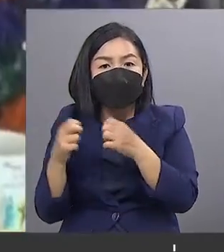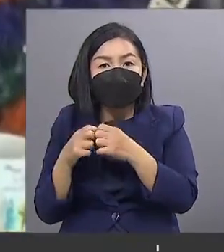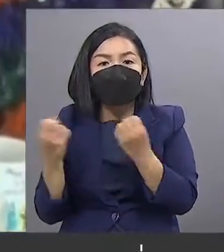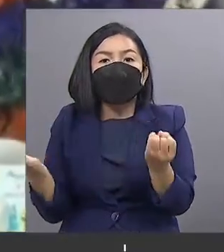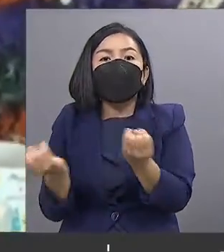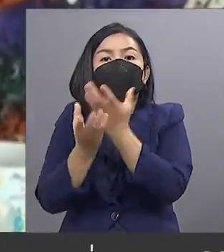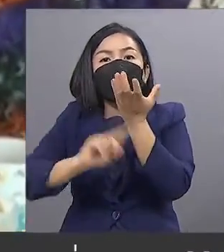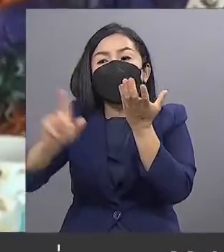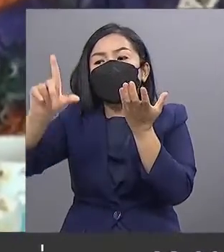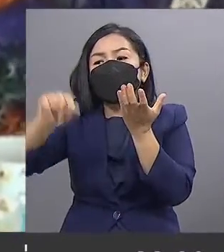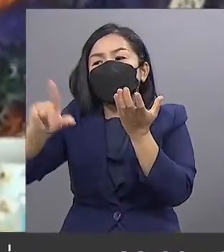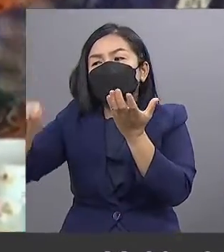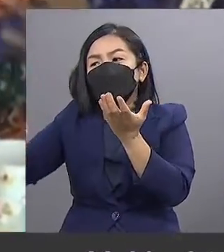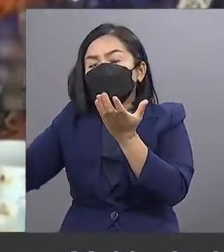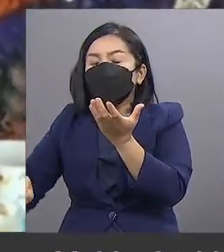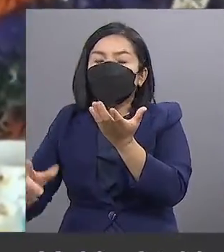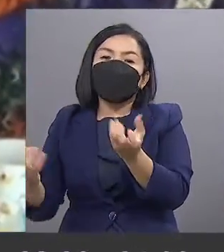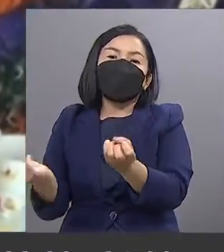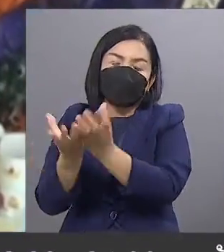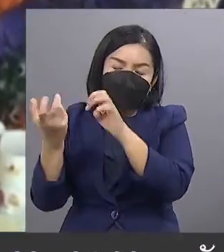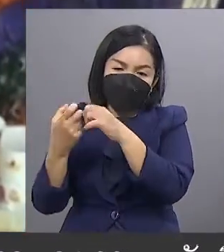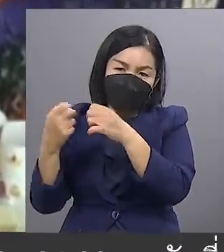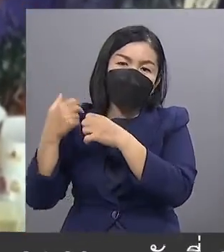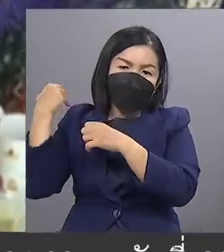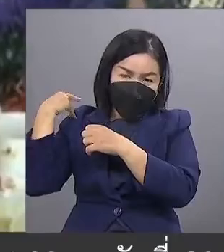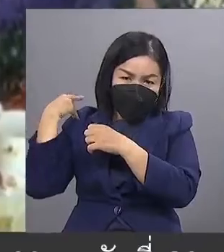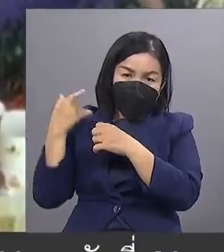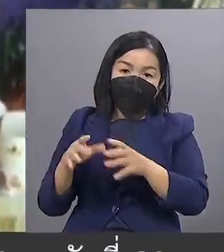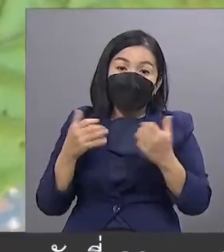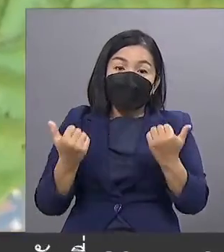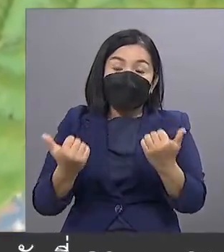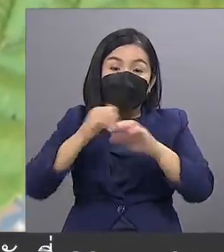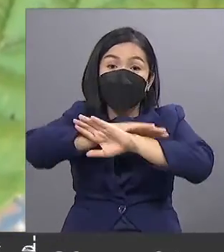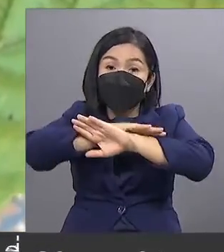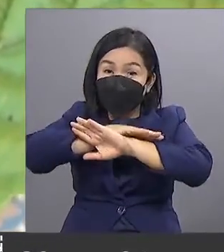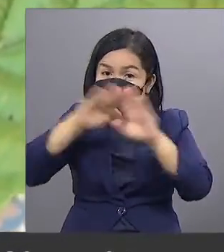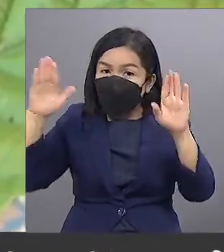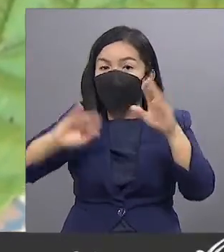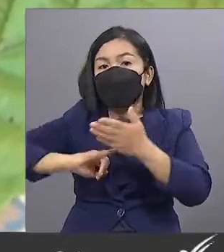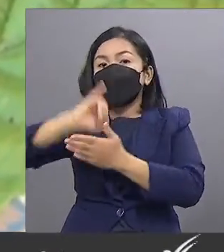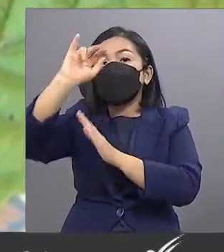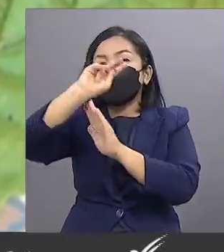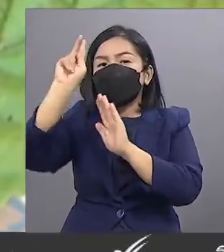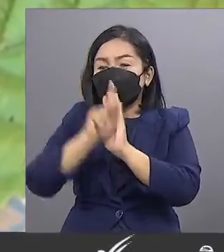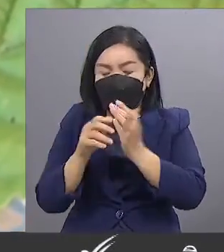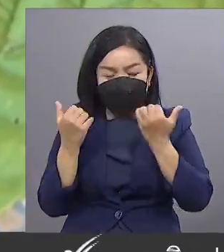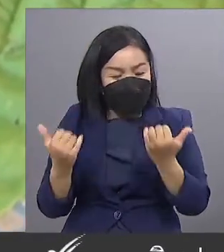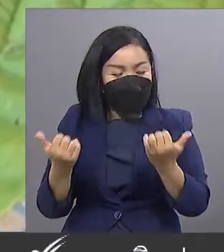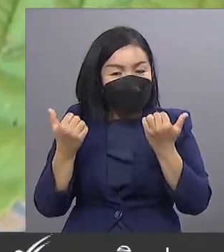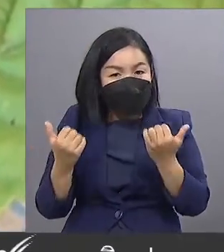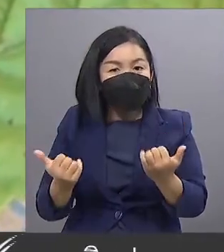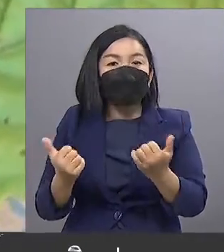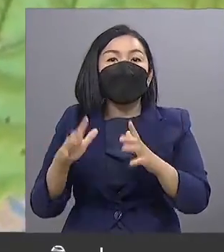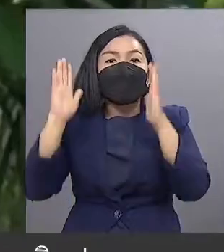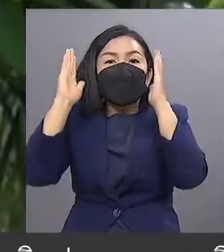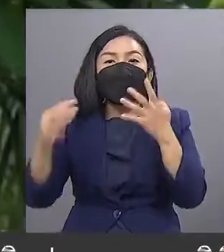พืชเศรษฐกิจตัวอื่นค่ะการปลดล็อคพืชกระท่อมที่มีผลในวันนี้นะคะก็ทำให้มีผู้ต้องหาที่อยู่ในเรือนจำ